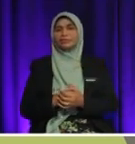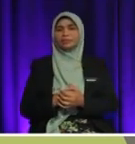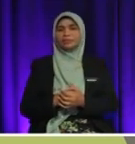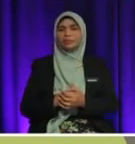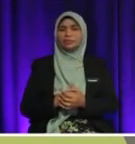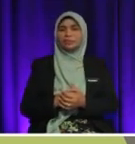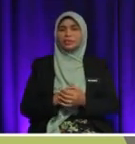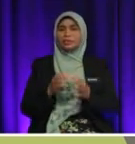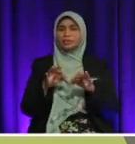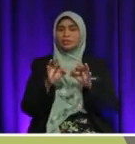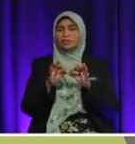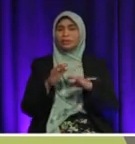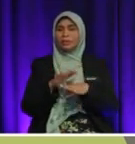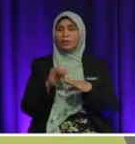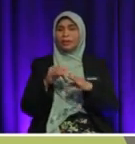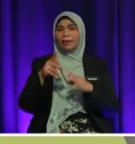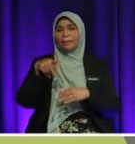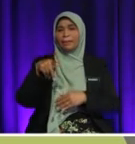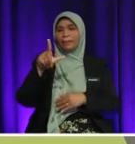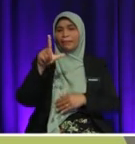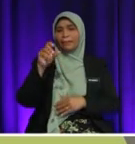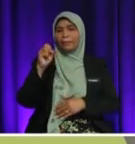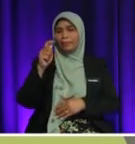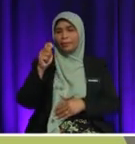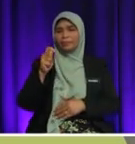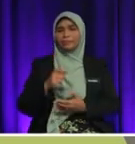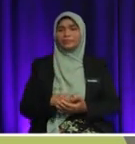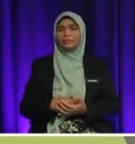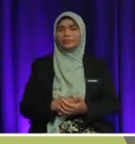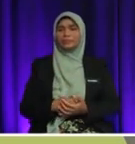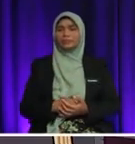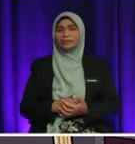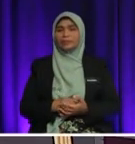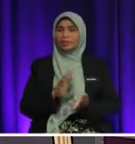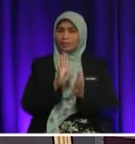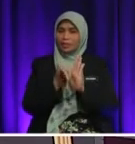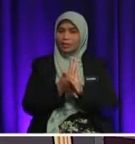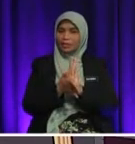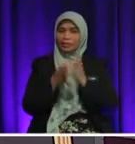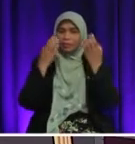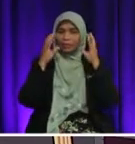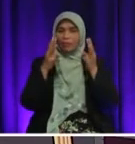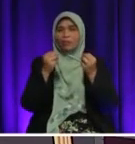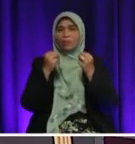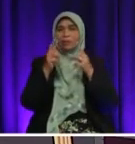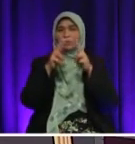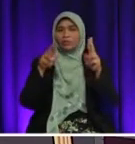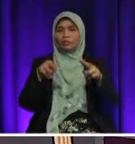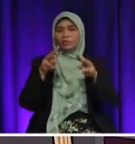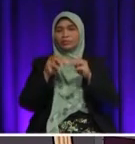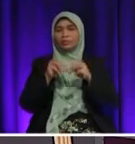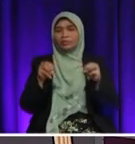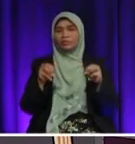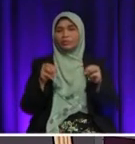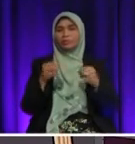sesebuah cerita ini dipanggil sebagai plot. Okay. Jadi cikgu nak ujilah murid-murid. Ha, kan? Dah